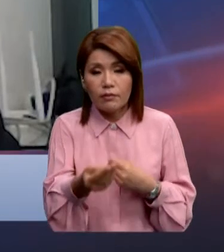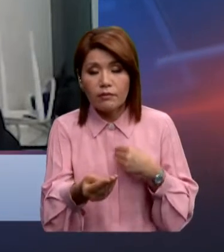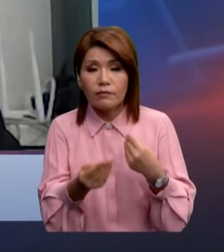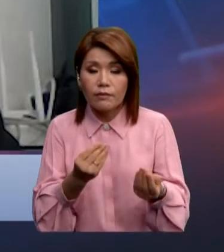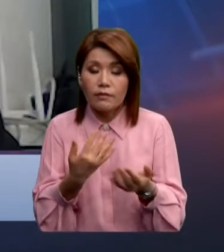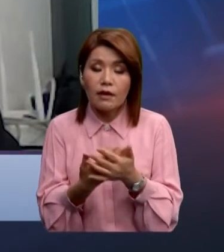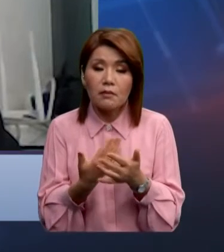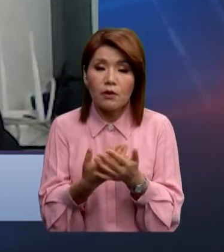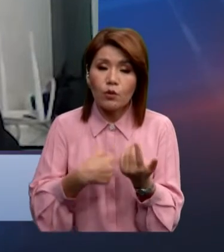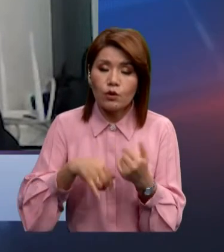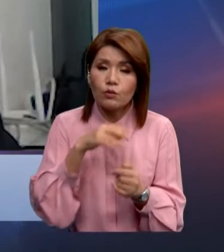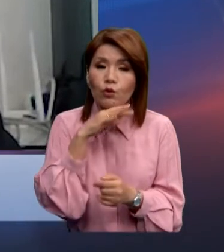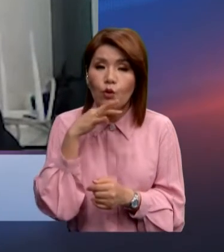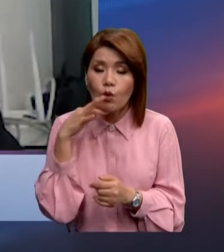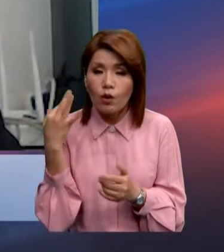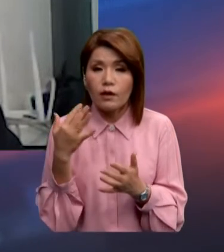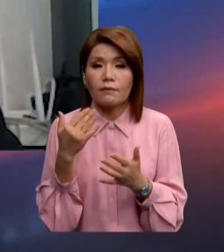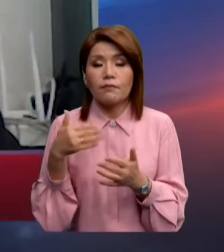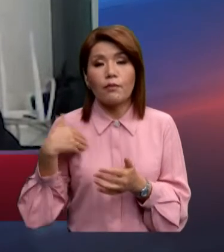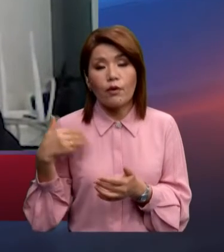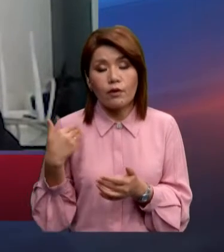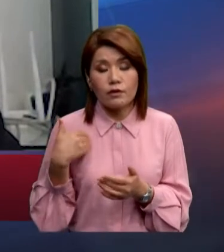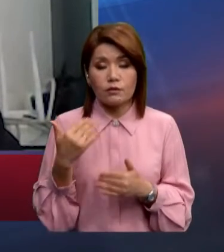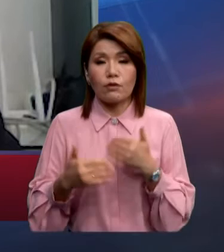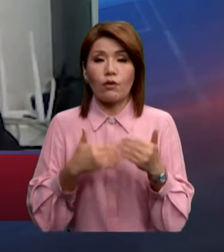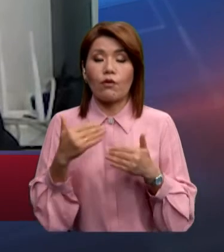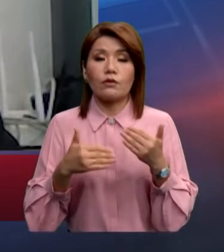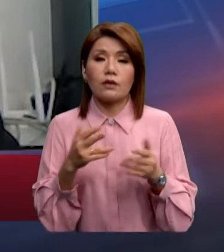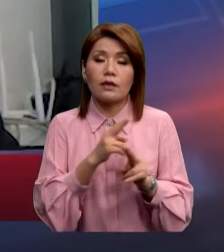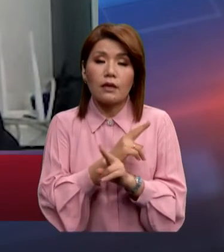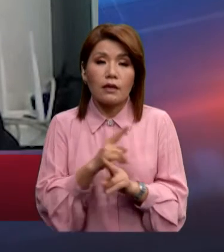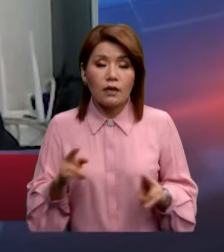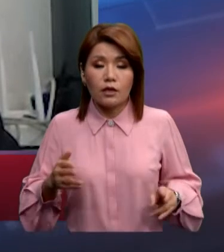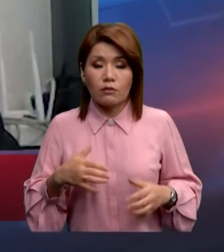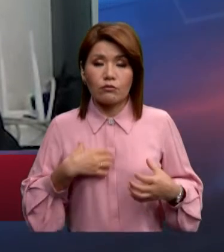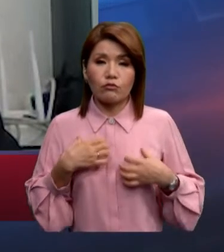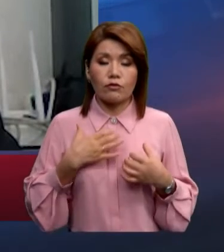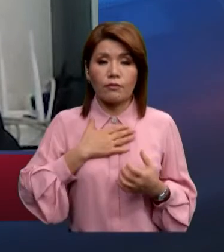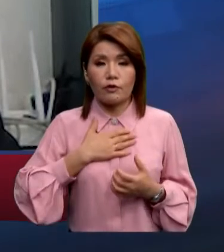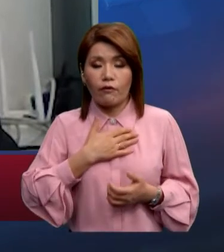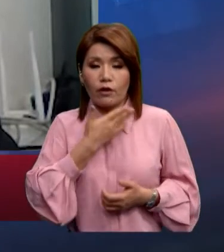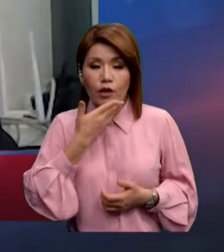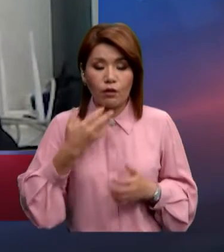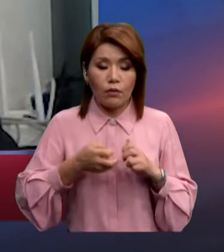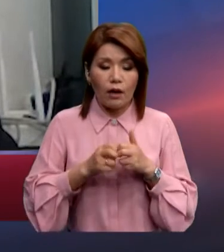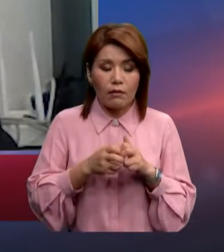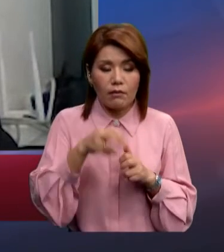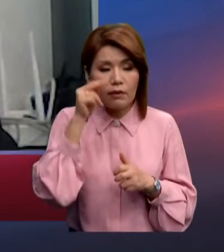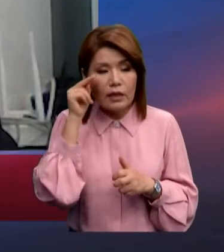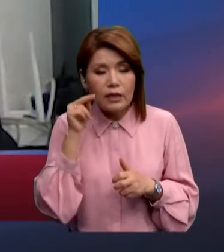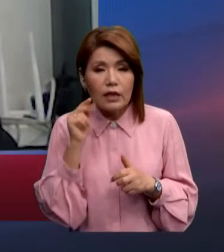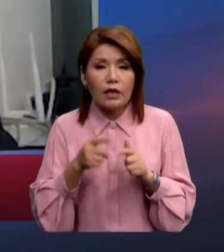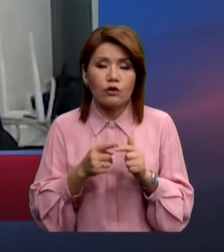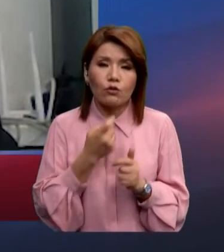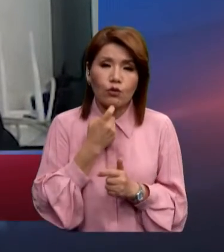то у нас очень много перспектив для роста. То есть нет никаких опасений, что у нас будут проблемы с Китаем, или сложно